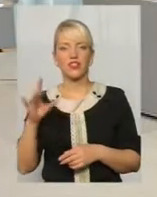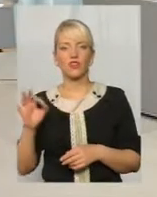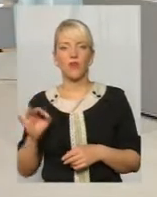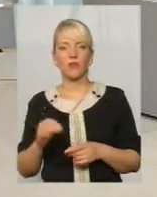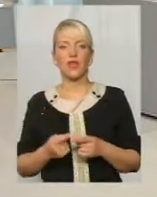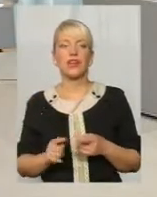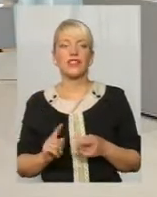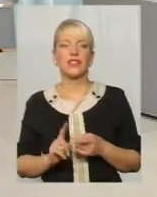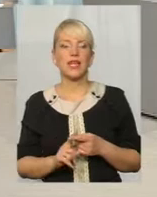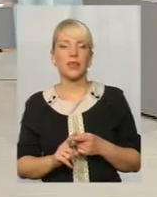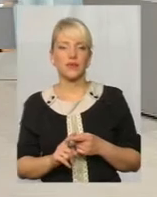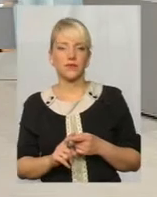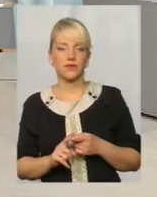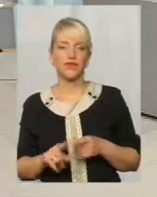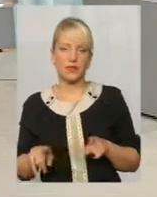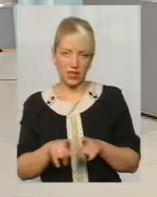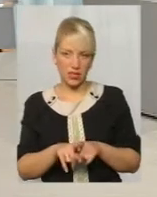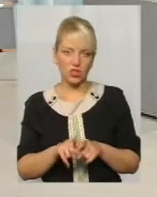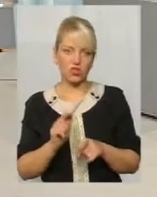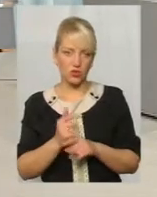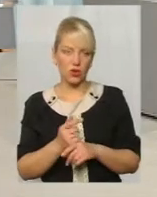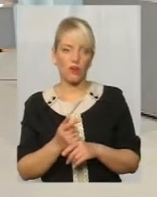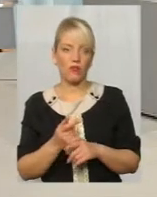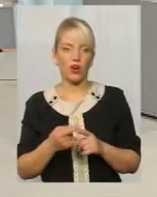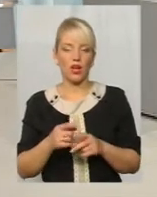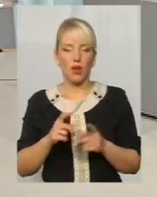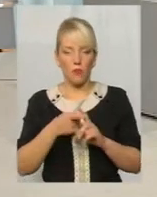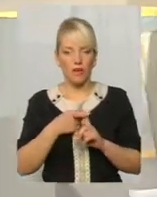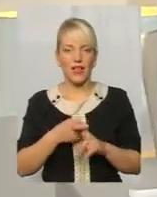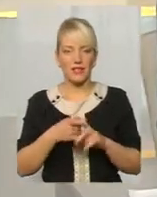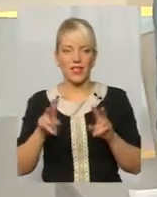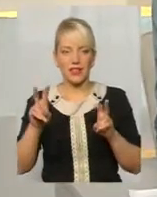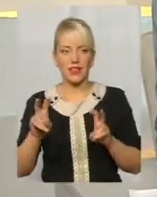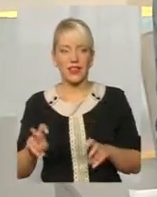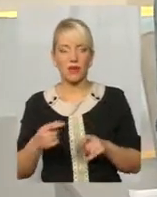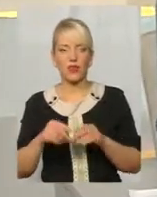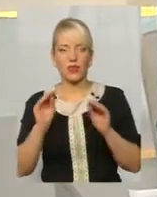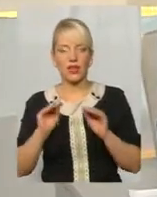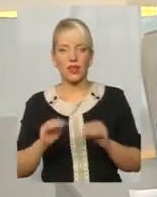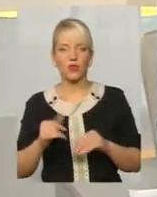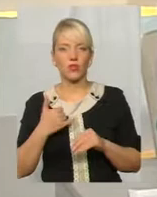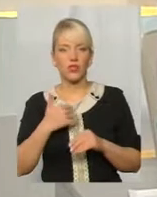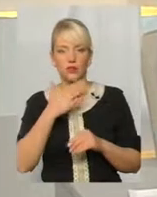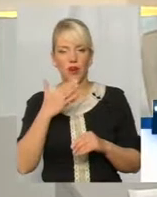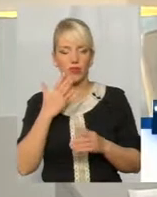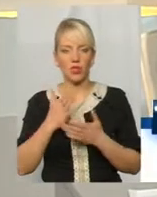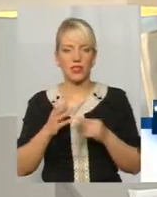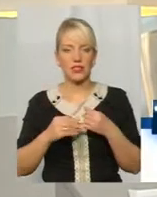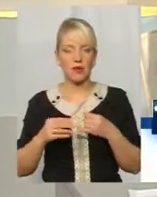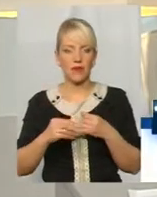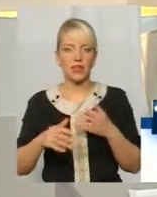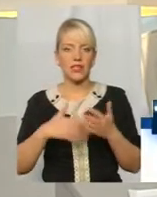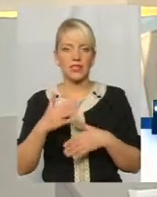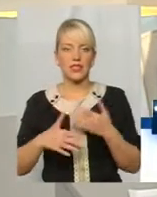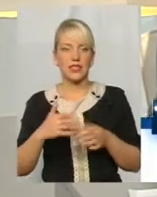це... теж, знову ж, дуже пов'язані теми і декларування. У нас дуже багато земельних скандалів і загалом